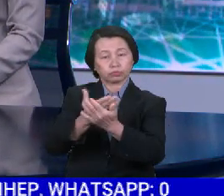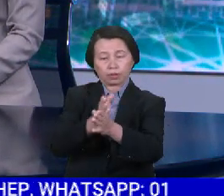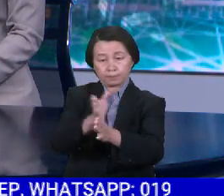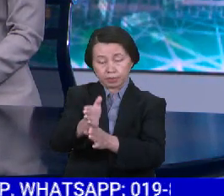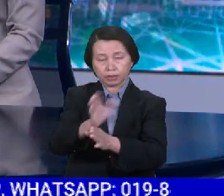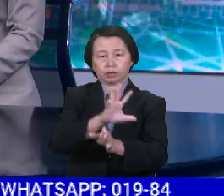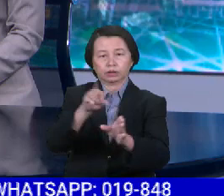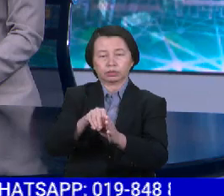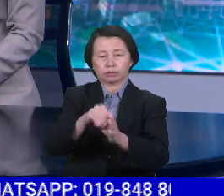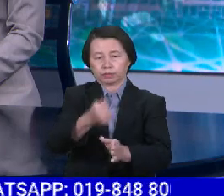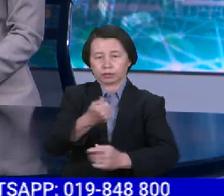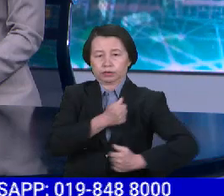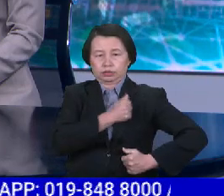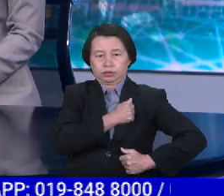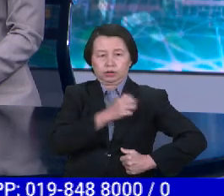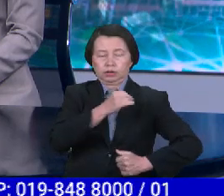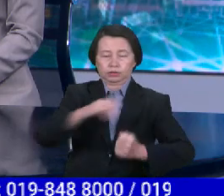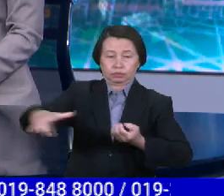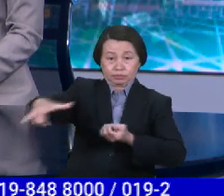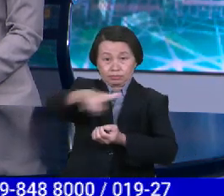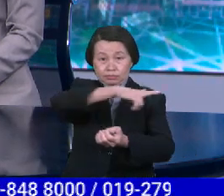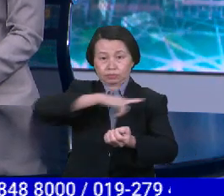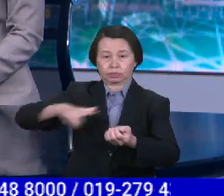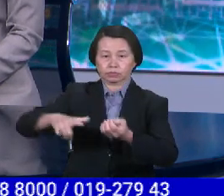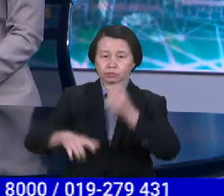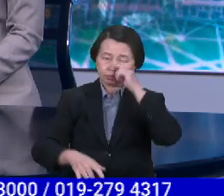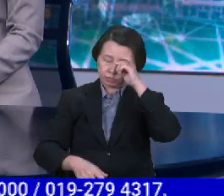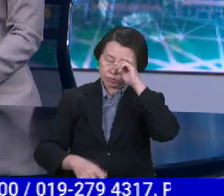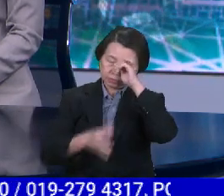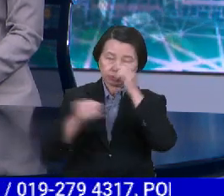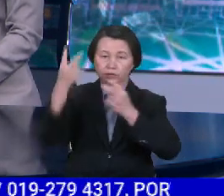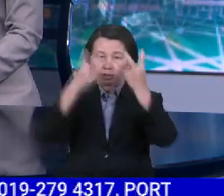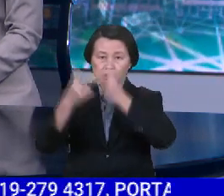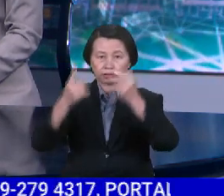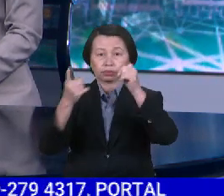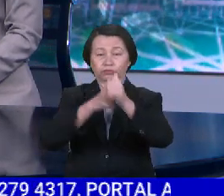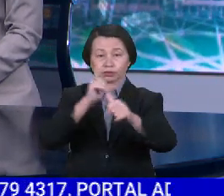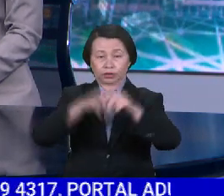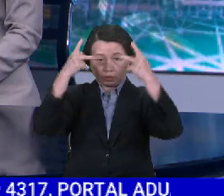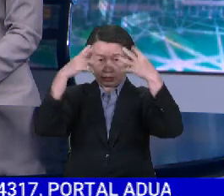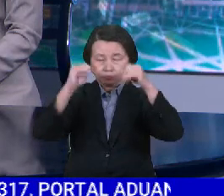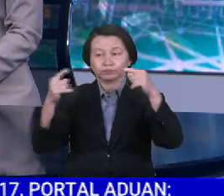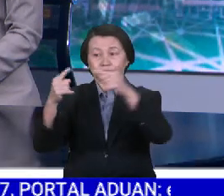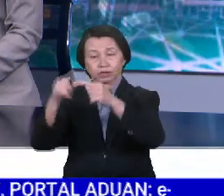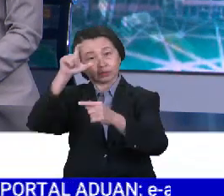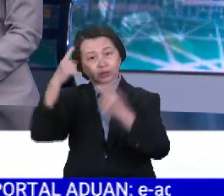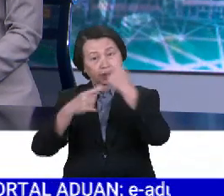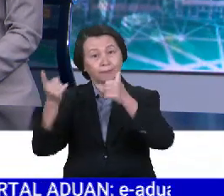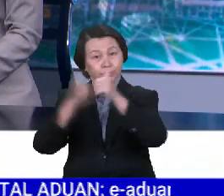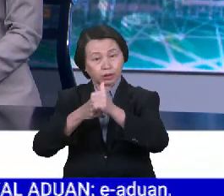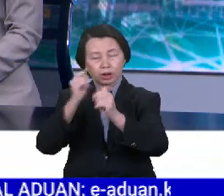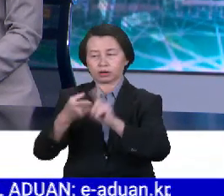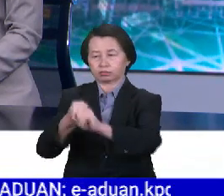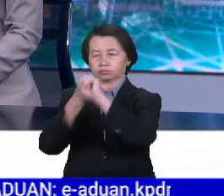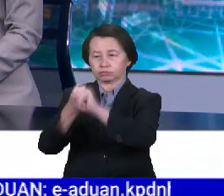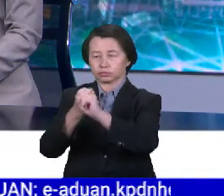terutamanya membabitkan aset pertahanan dan aero angkasa. Justru lawatan sulung Perdana Menteri ke Republik itu bakal